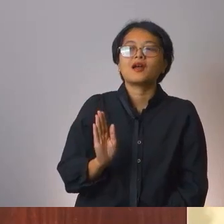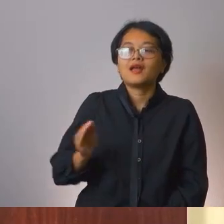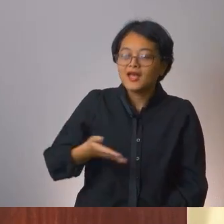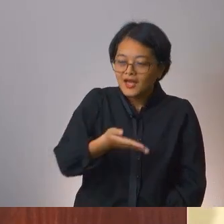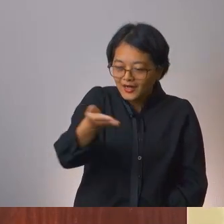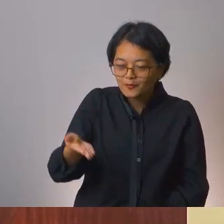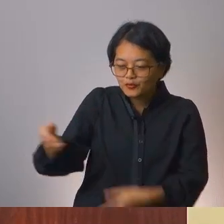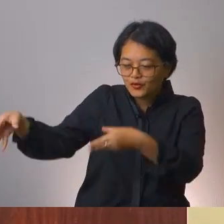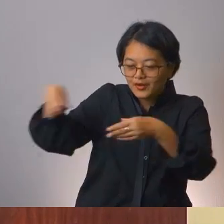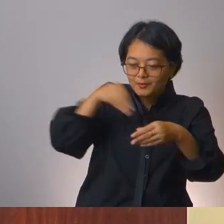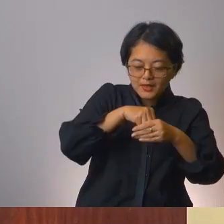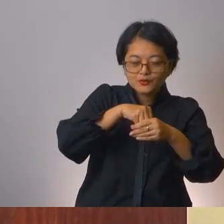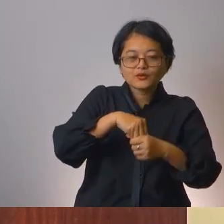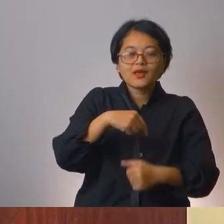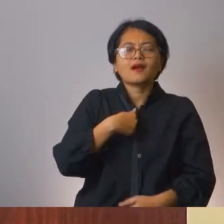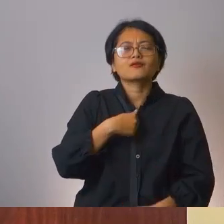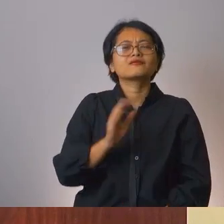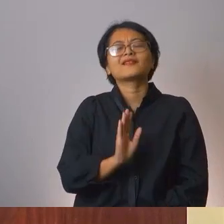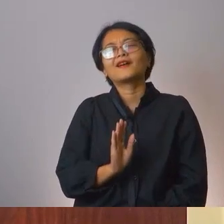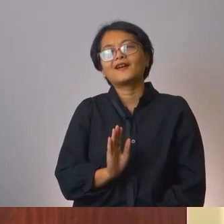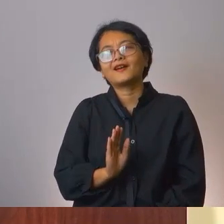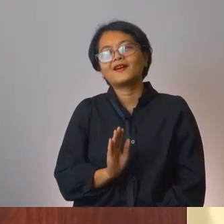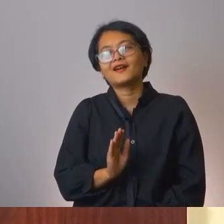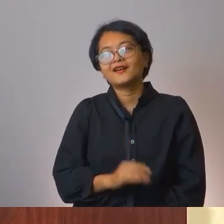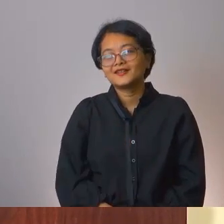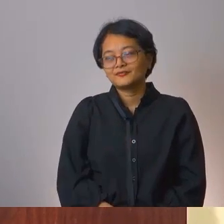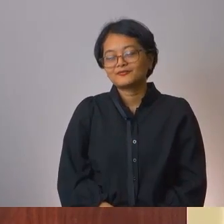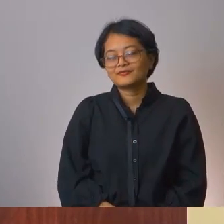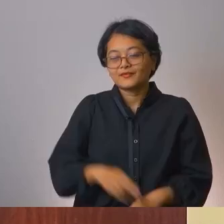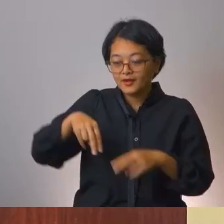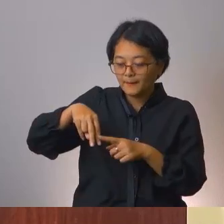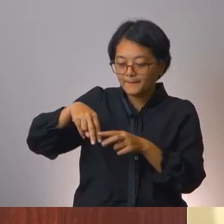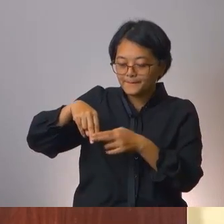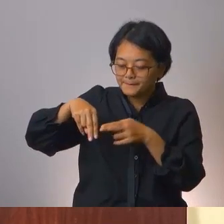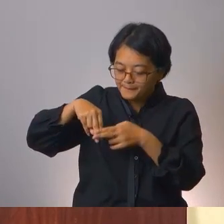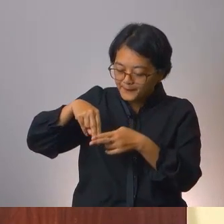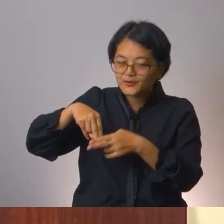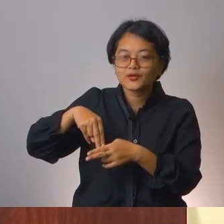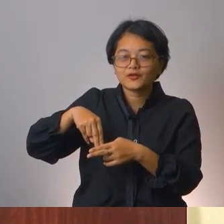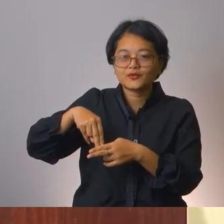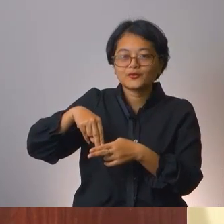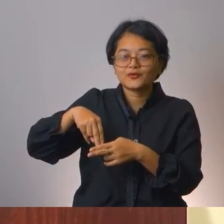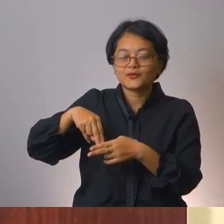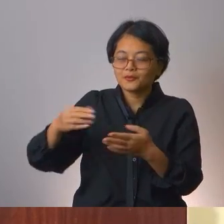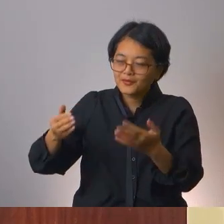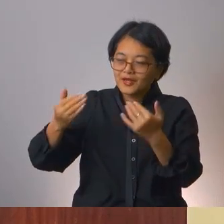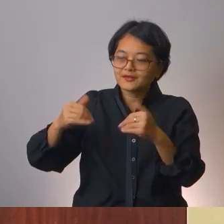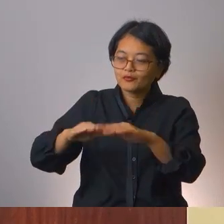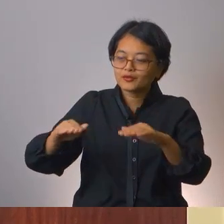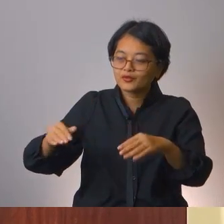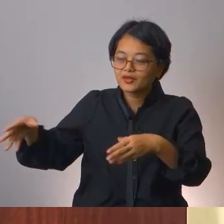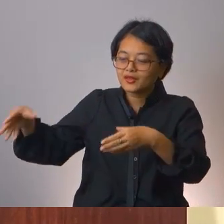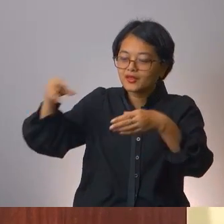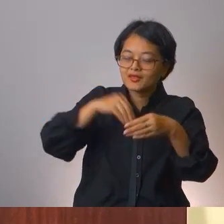aku. Pembasuhan kaki itu mengajak para murid untuk berada dalam Tuhan. Berada atau